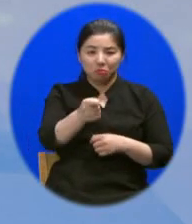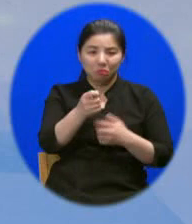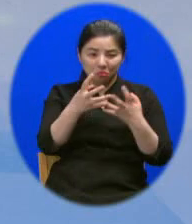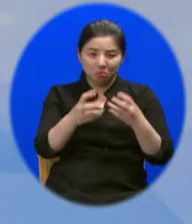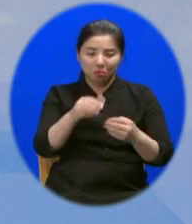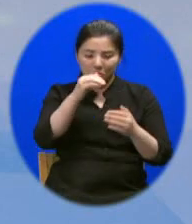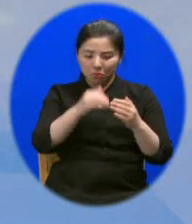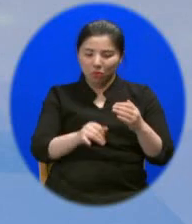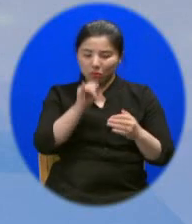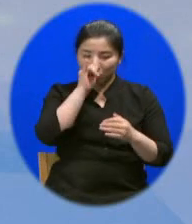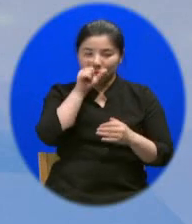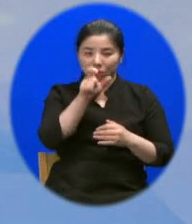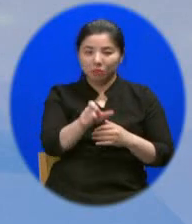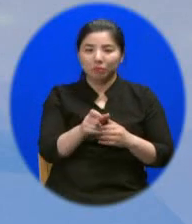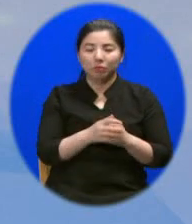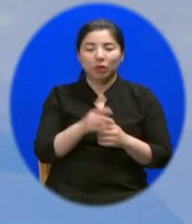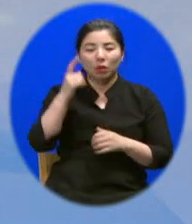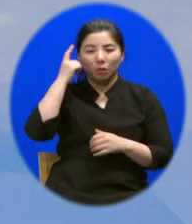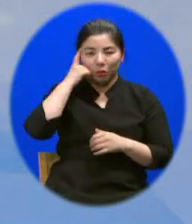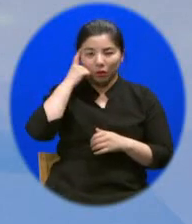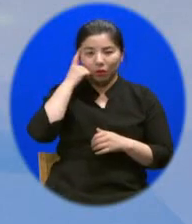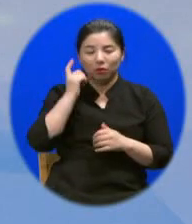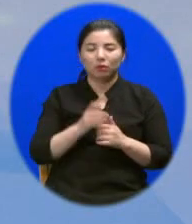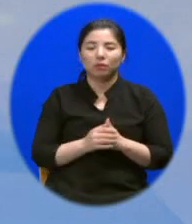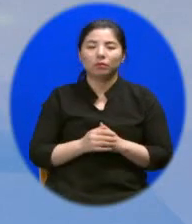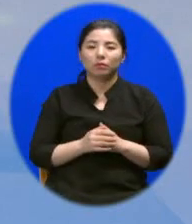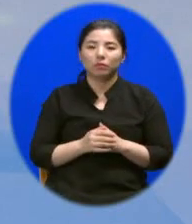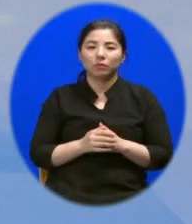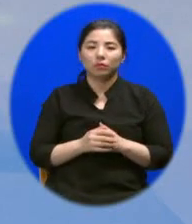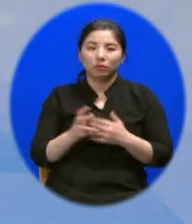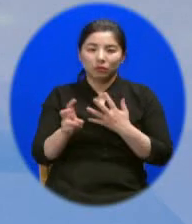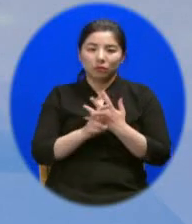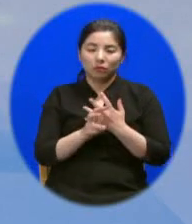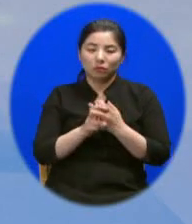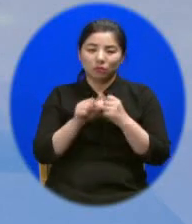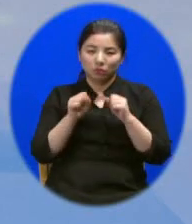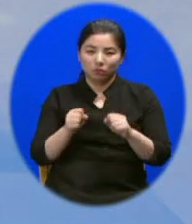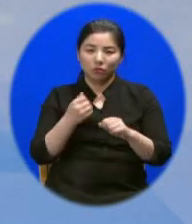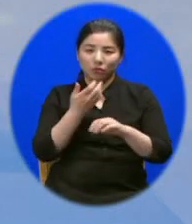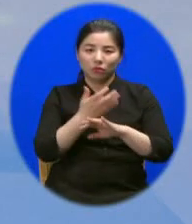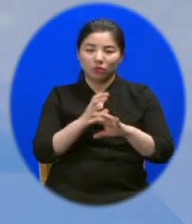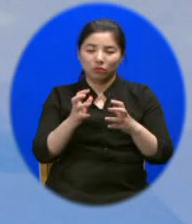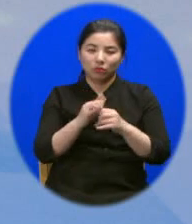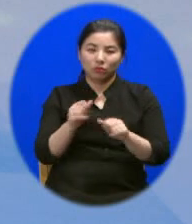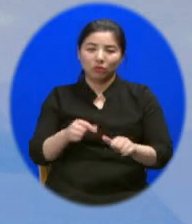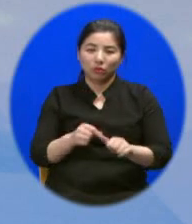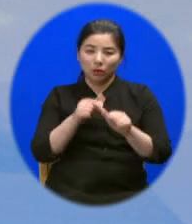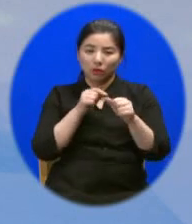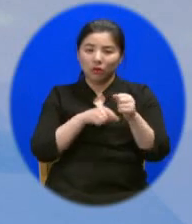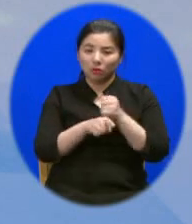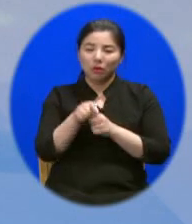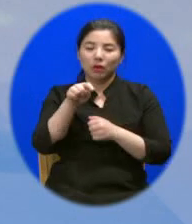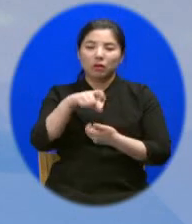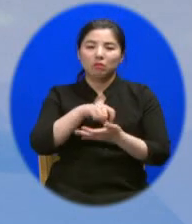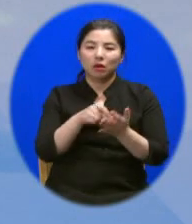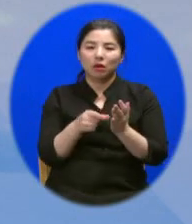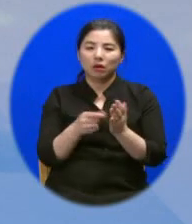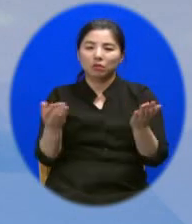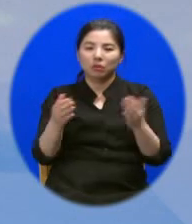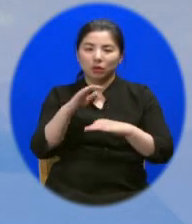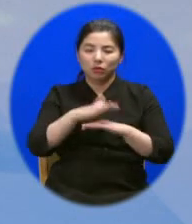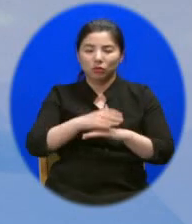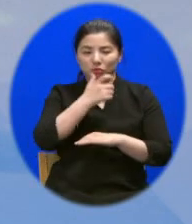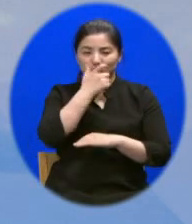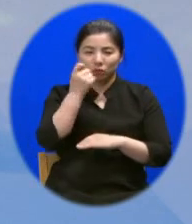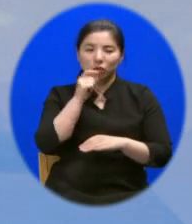보았는데요 왜 그럴까요 불법 체류 외국인을 고용 한다는 뜻은 그만큼 일손이 부족하다는